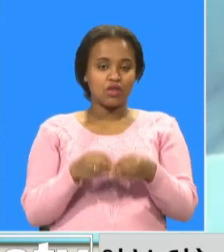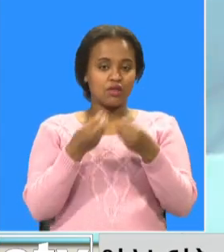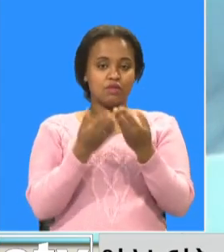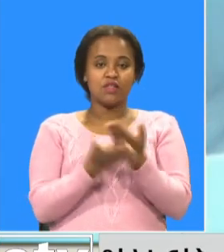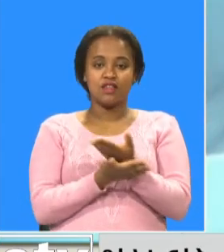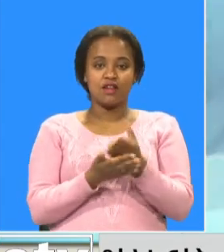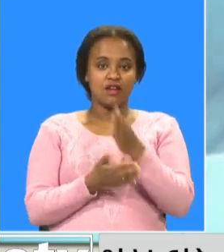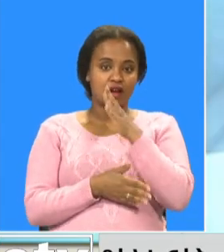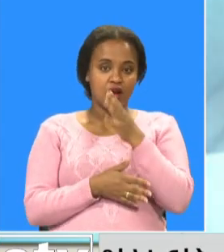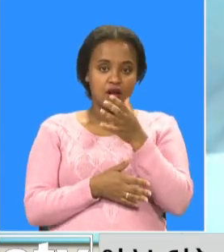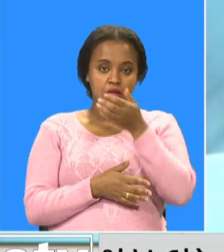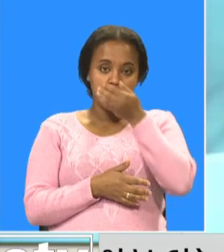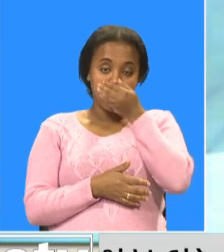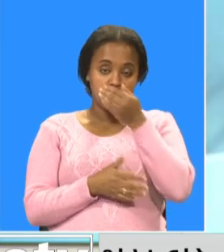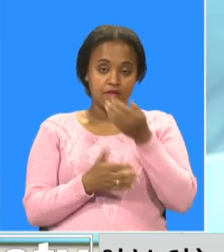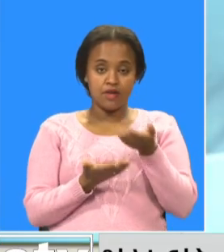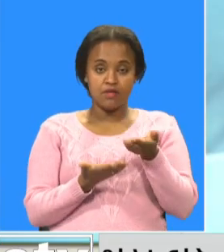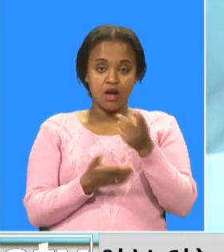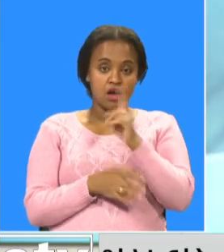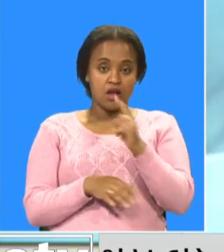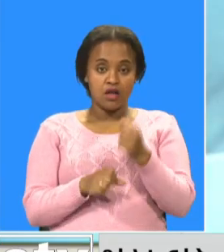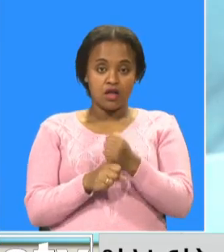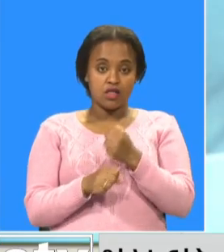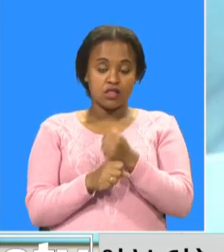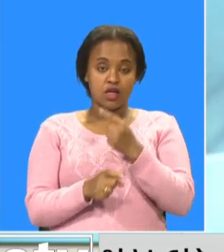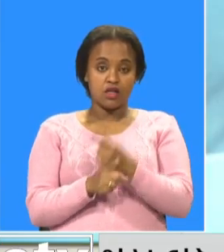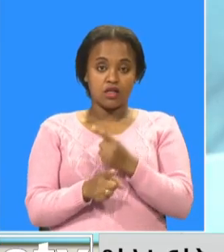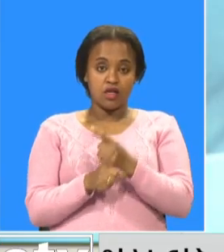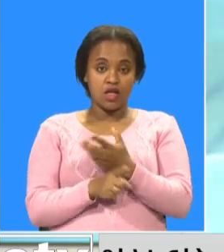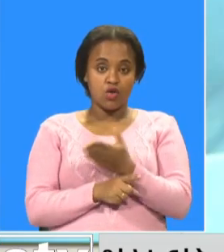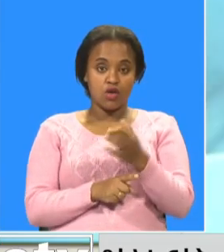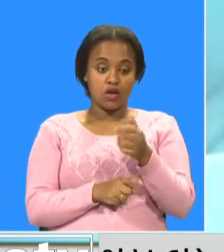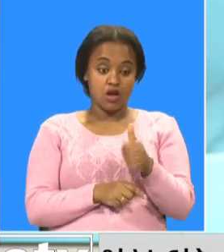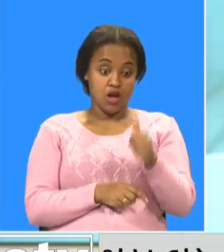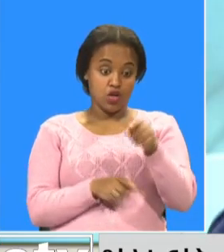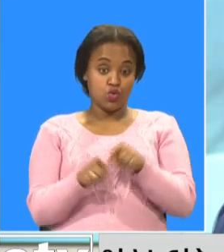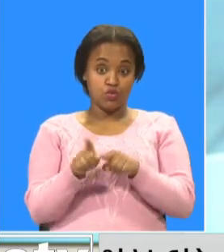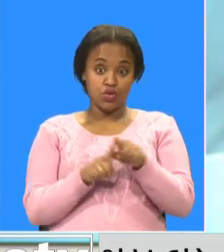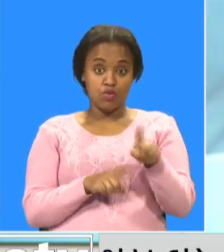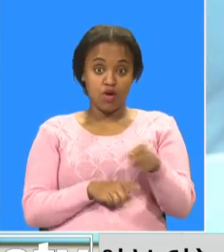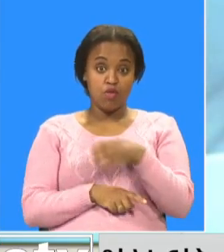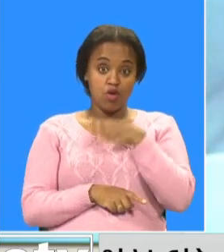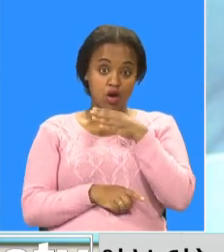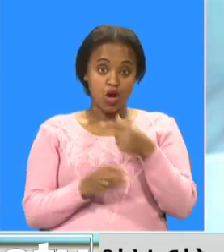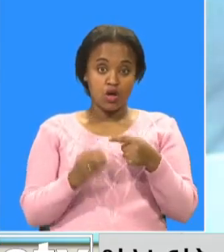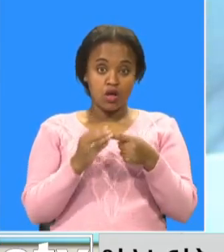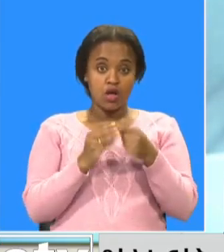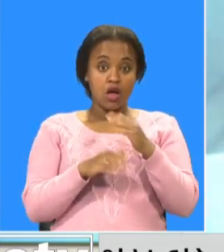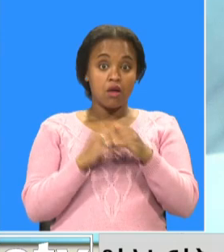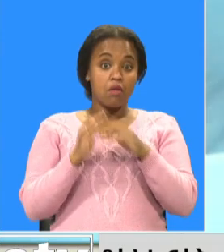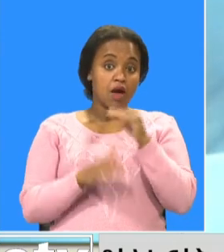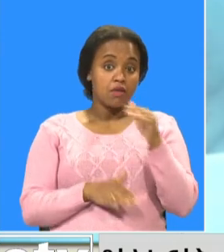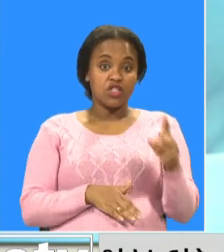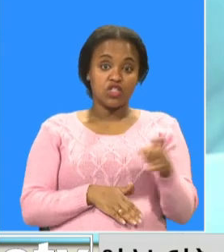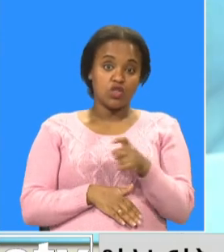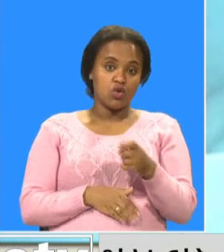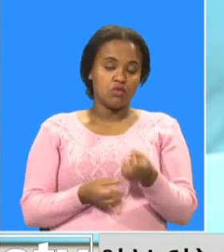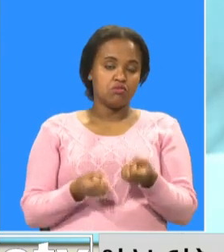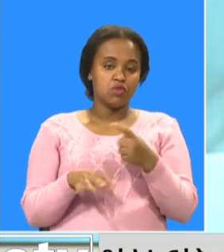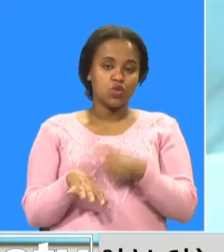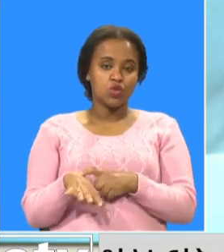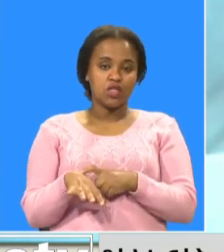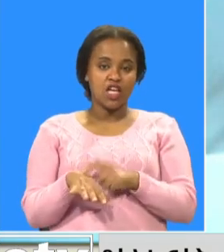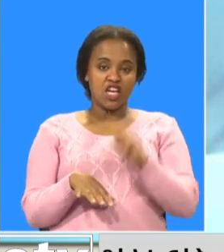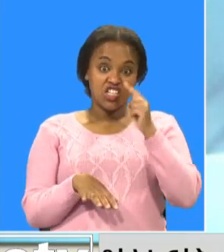አይደለም። የማፈንም አንዳንዱ ከአሰራሩ ትክክለኛውንም ለራሱ የሚስማማውን ካለመምረጥ አንጻር የማይመች ስለሆነ ብዙ ጊዜ